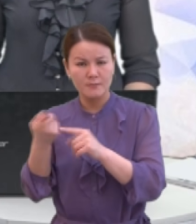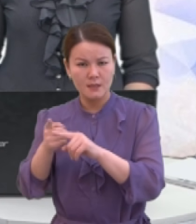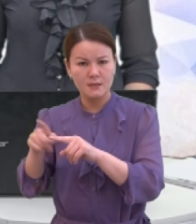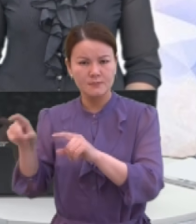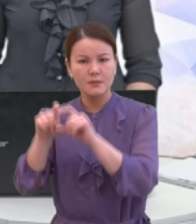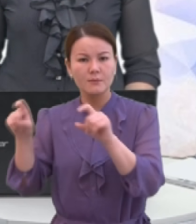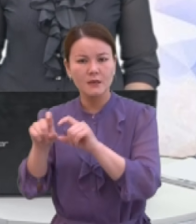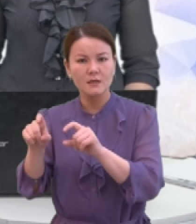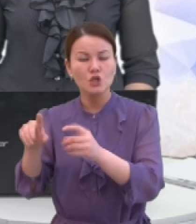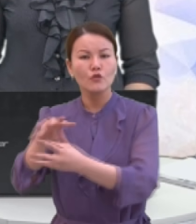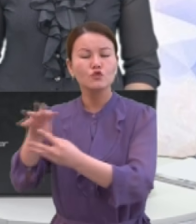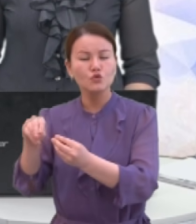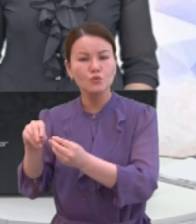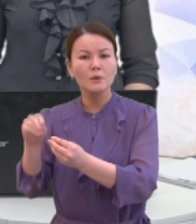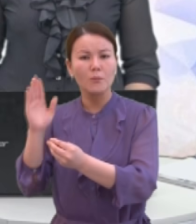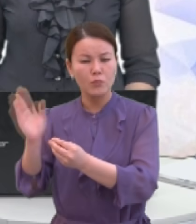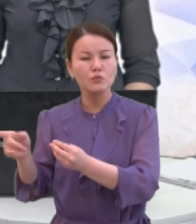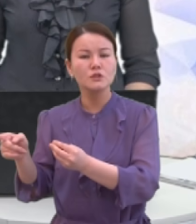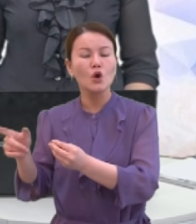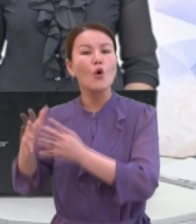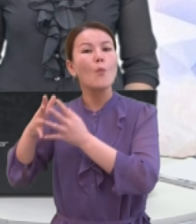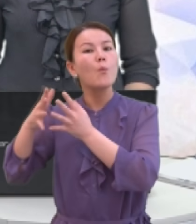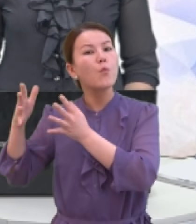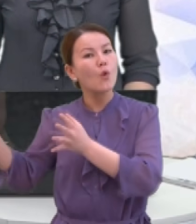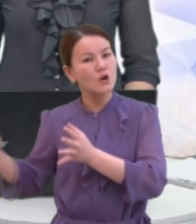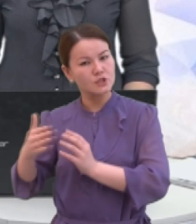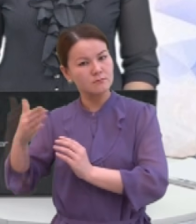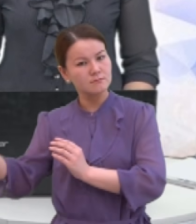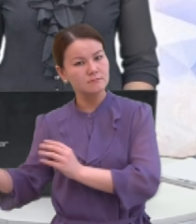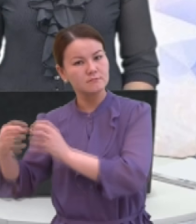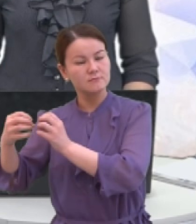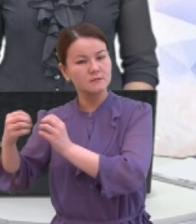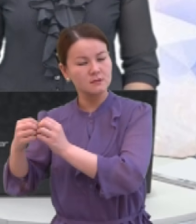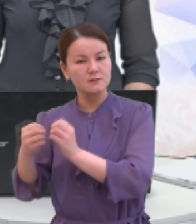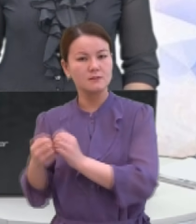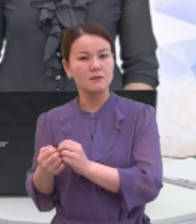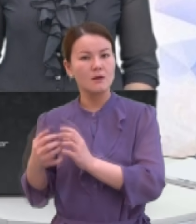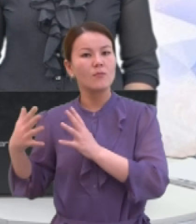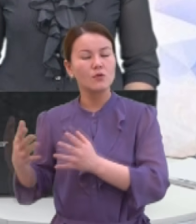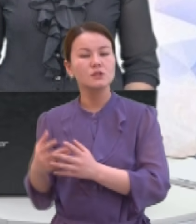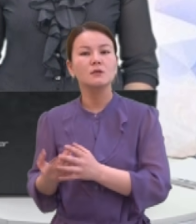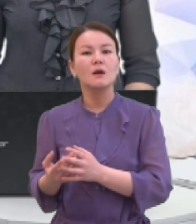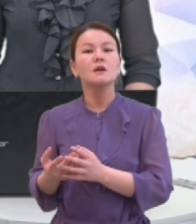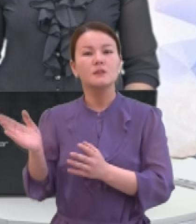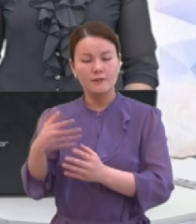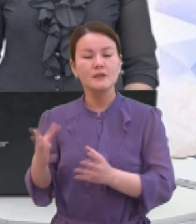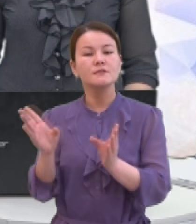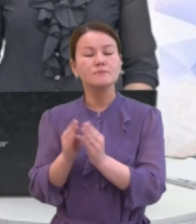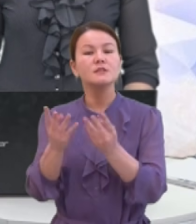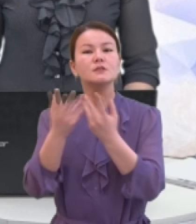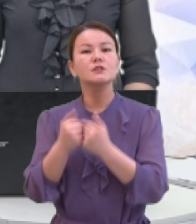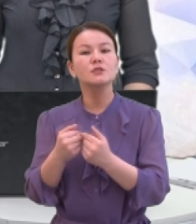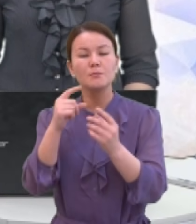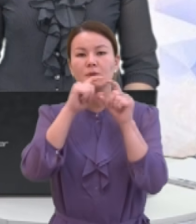сумме получается больше десяти давайте мы с вами решим эти примеры